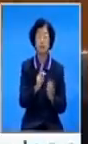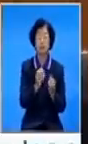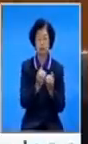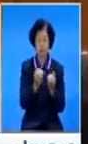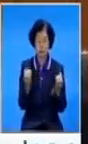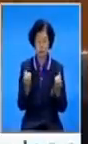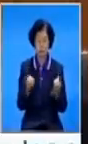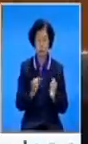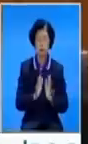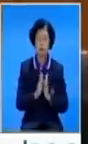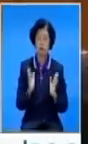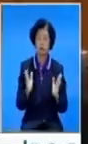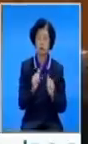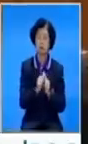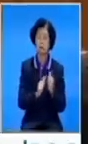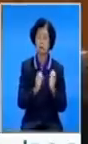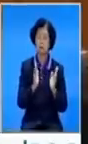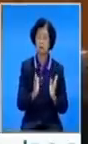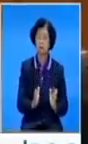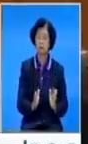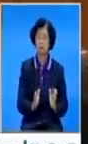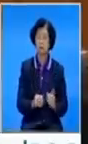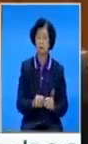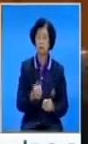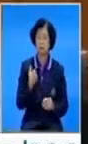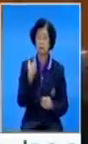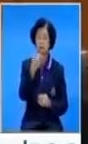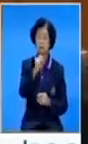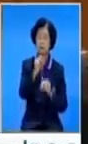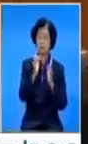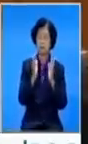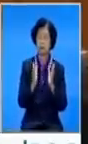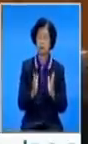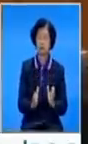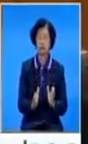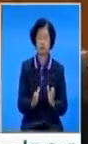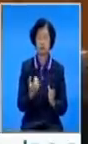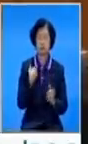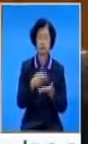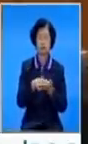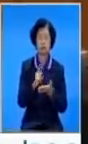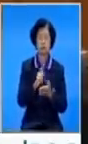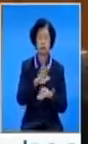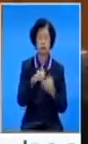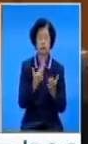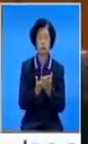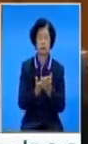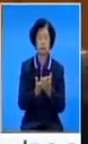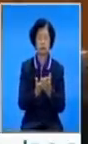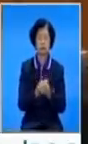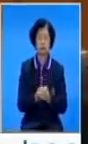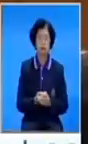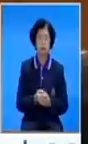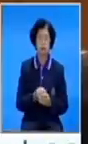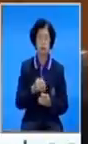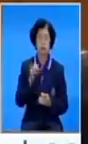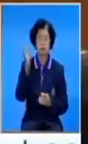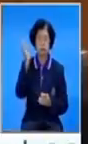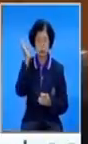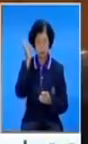คุณทุกท่านครับแล้วอีก10ท่านเป็นประโยชน์ทั้งสิ้นครับฟังยังไงก็แล้ว